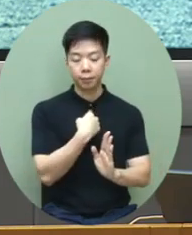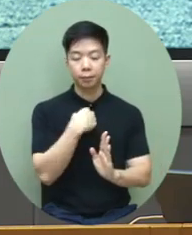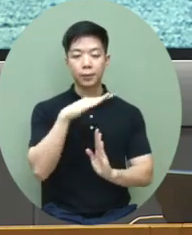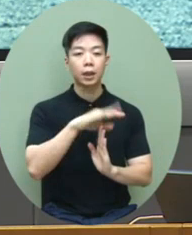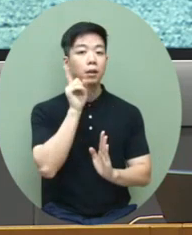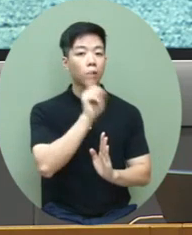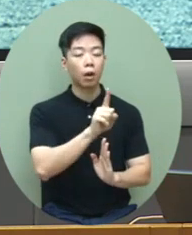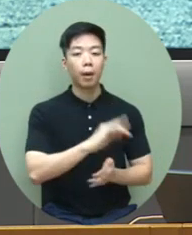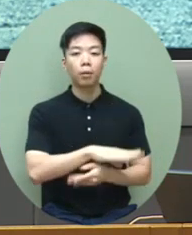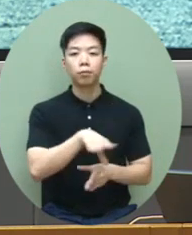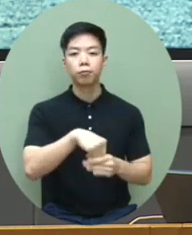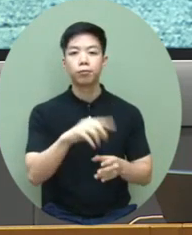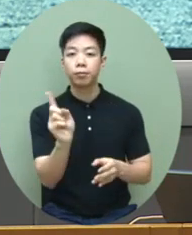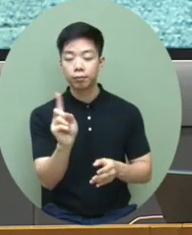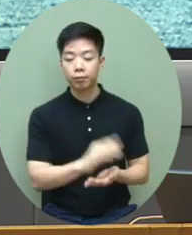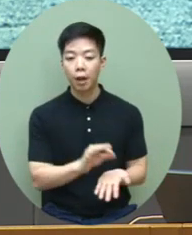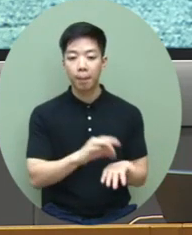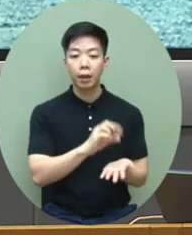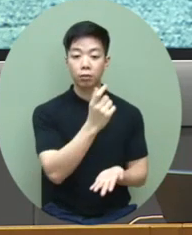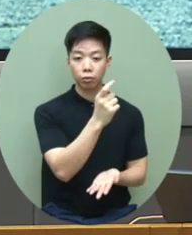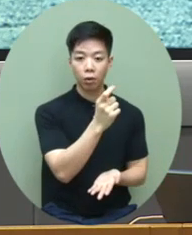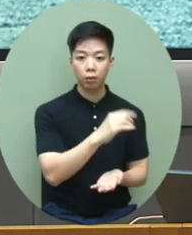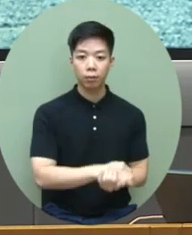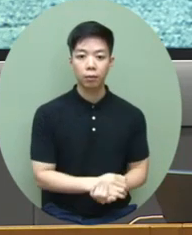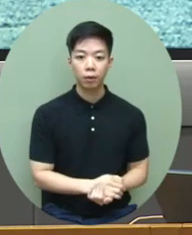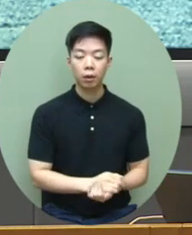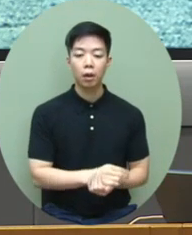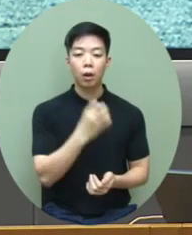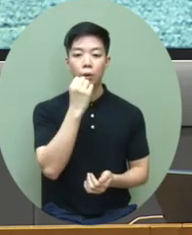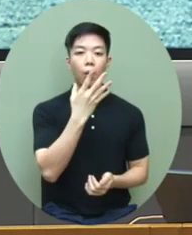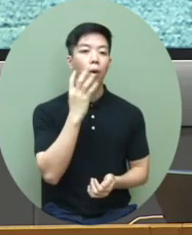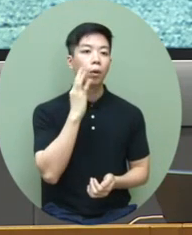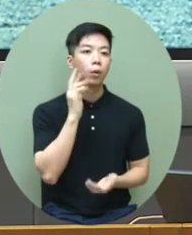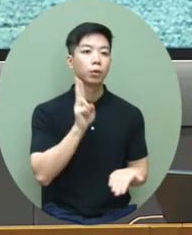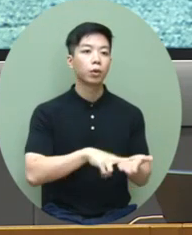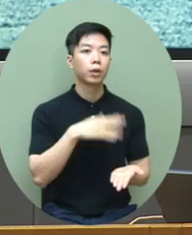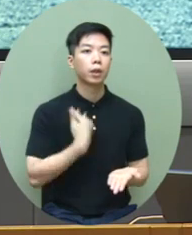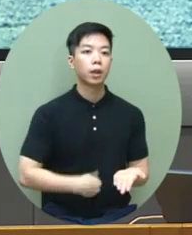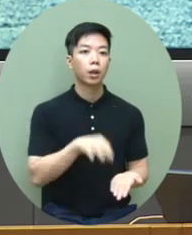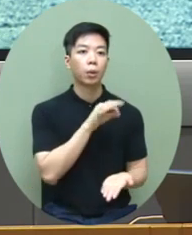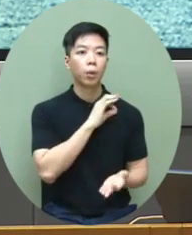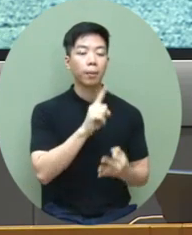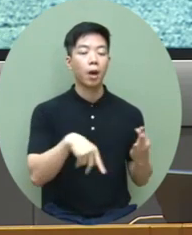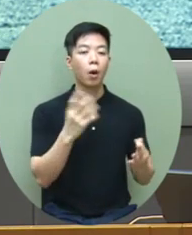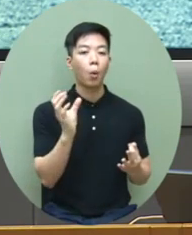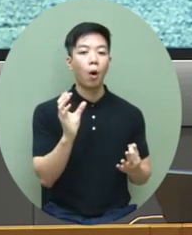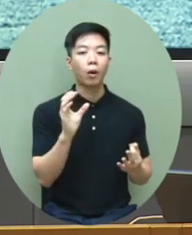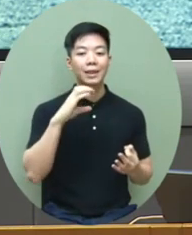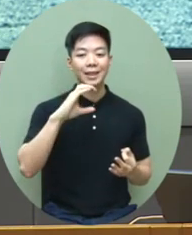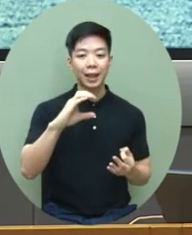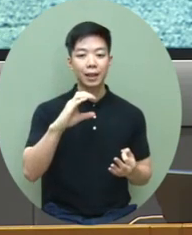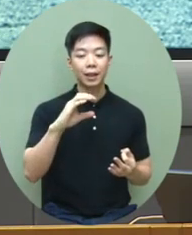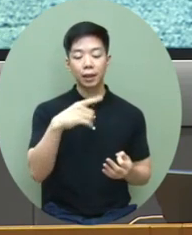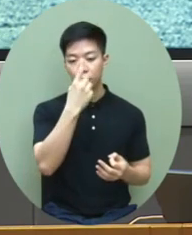拜嘅，就包括咗喺元朗嘅港澳信義會黃陳淑英紀念學